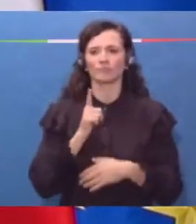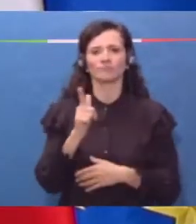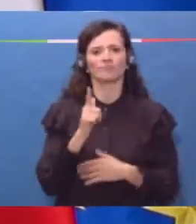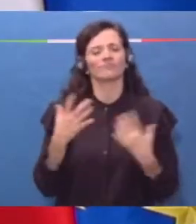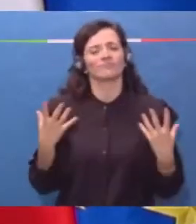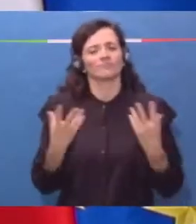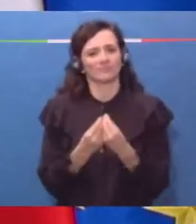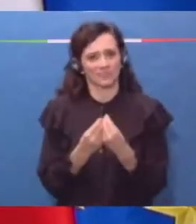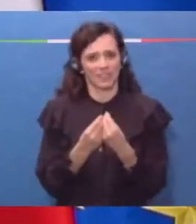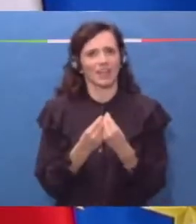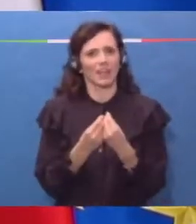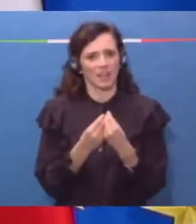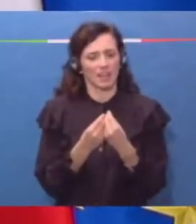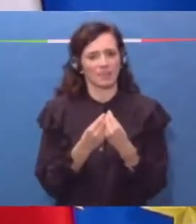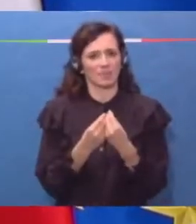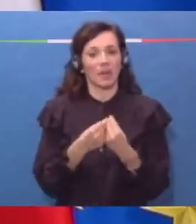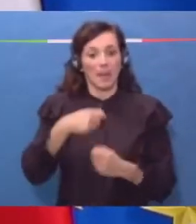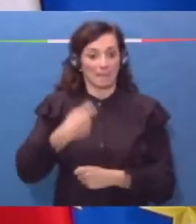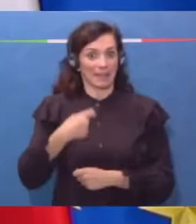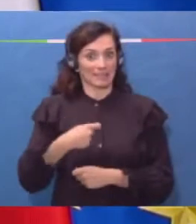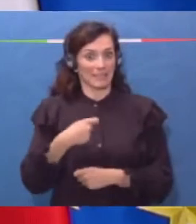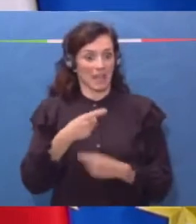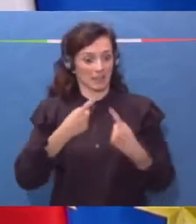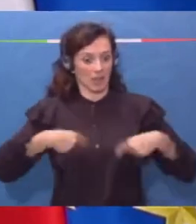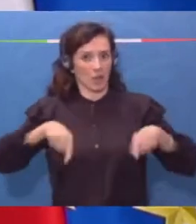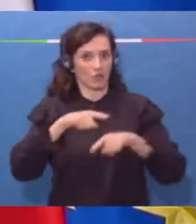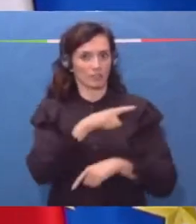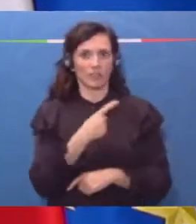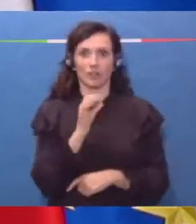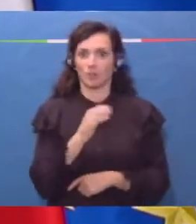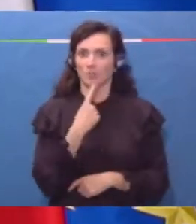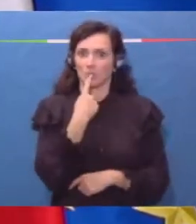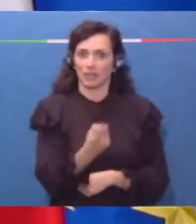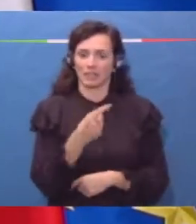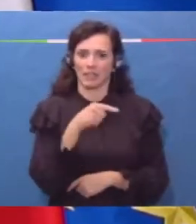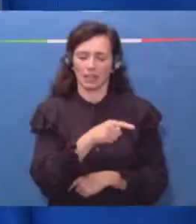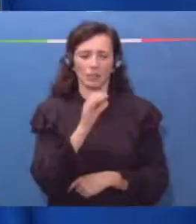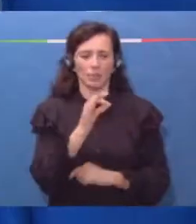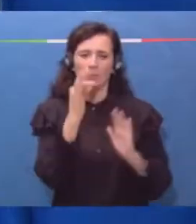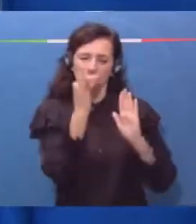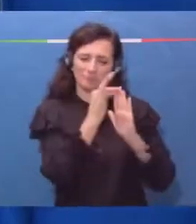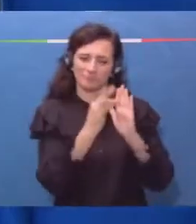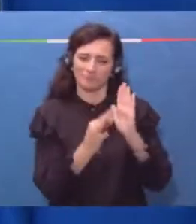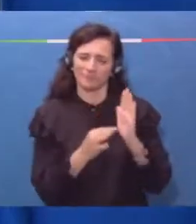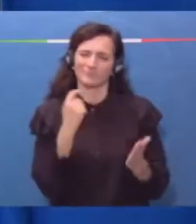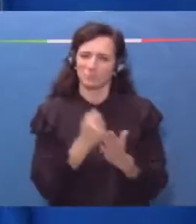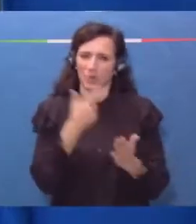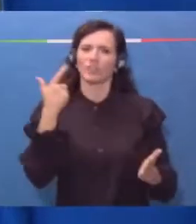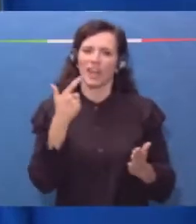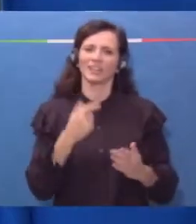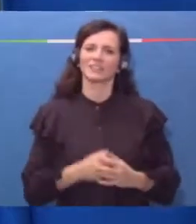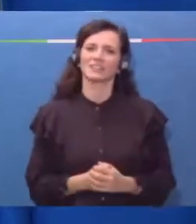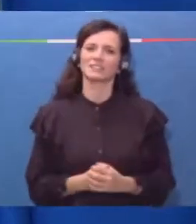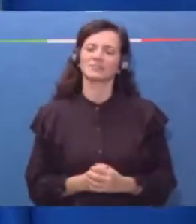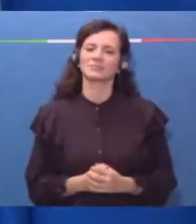e il Presidente del Consiglio ne ha appena ricordato i tratti salienti.